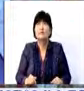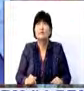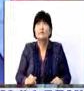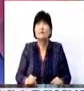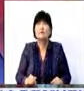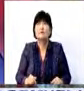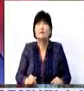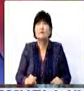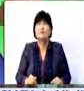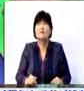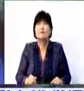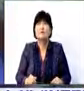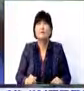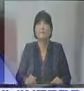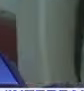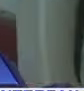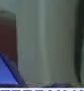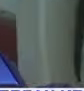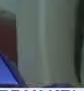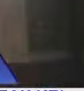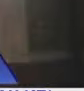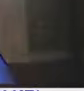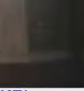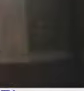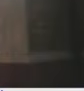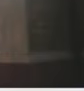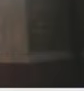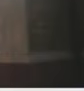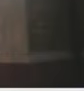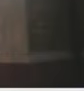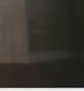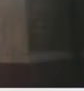Кристина Алмазқызы, Ахан Алиев, Турихан Кужахметов, телеканал «Казахстан», Кызылорда.